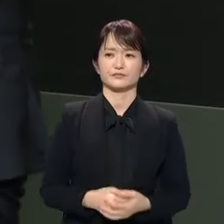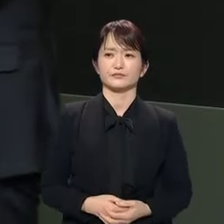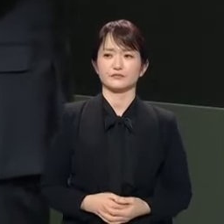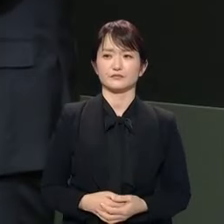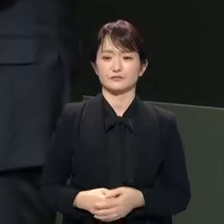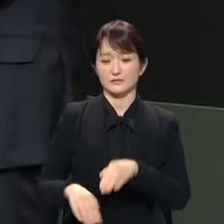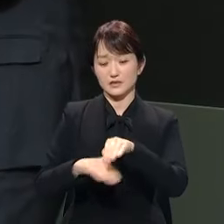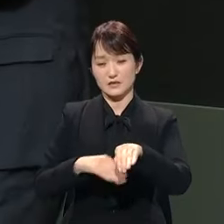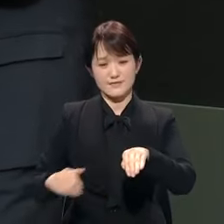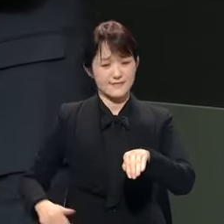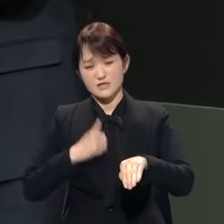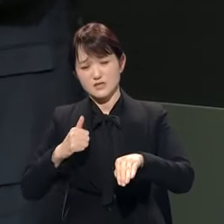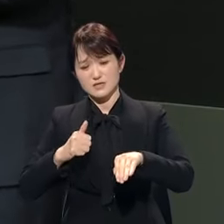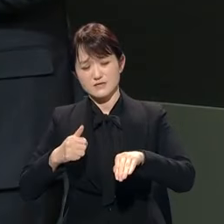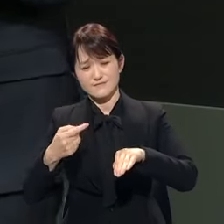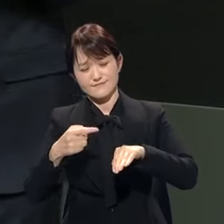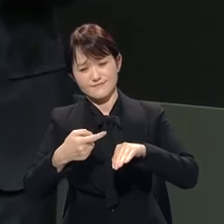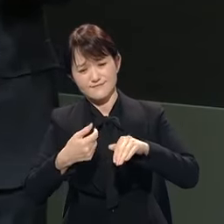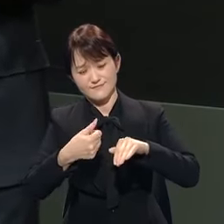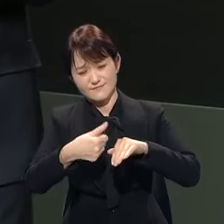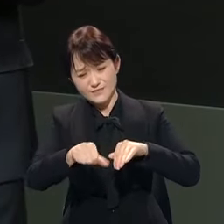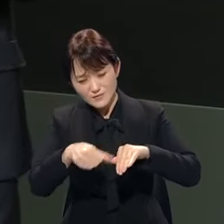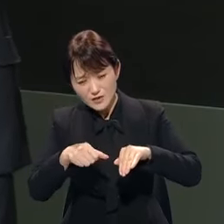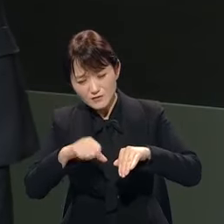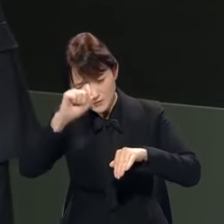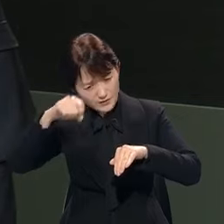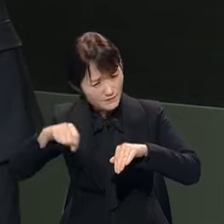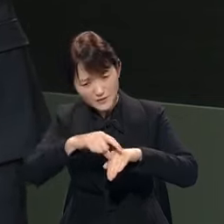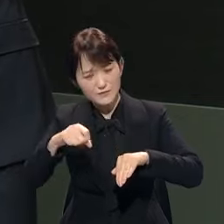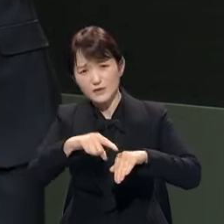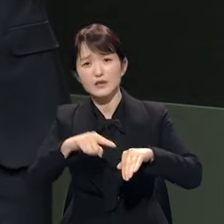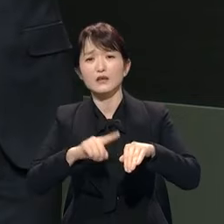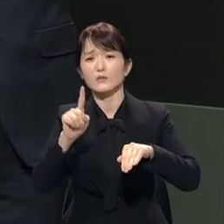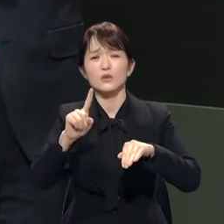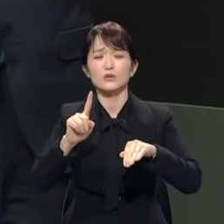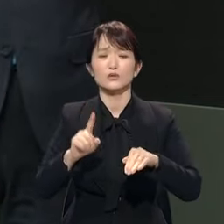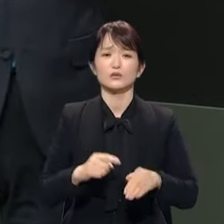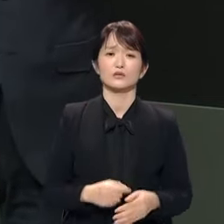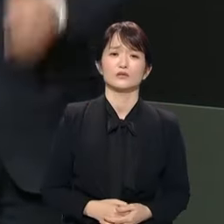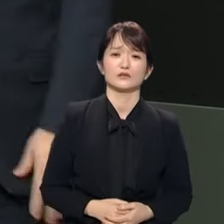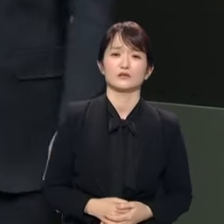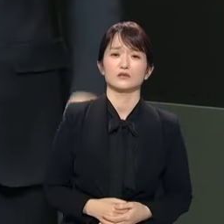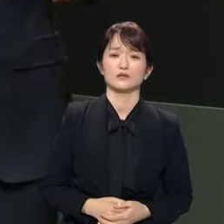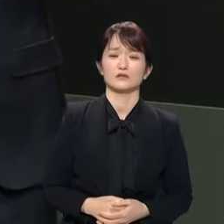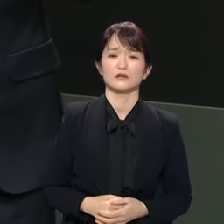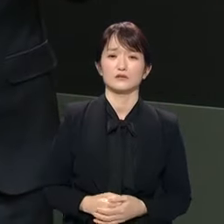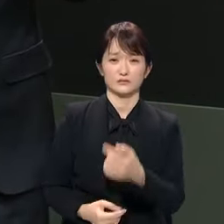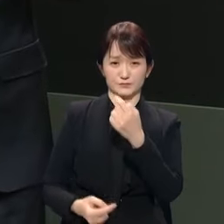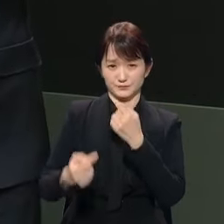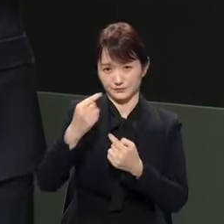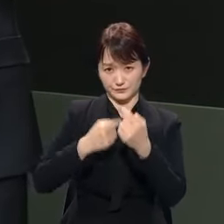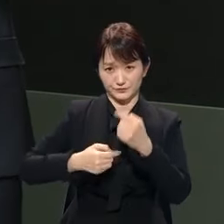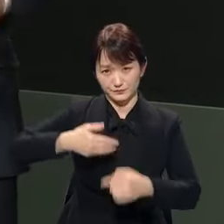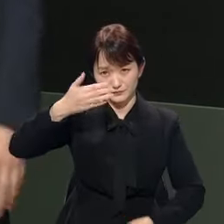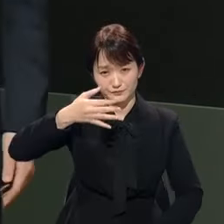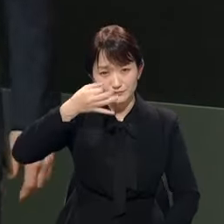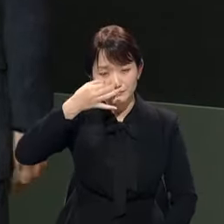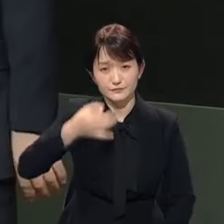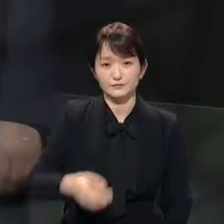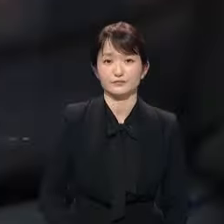애꿎은 차량의 분풀입니다. 자, 가만히 주차해놨던 차량에 그야말로 날벼락을 맞았다는 겁니다. 제보해주신 영상